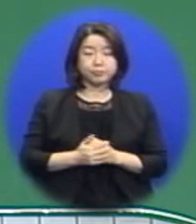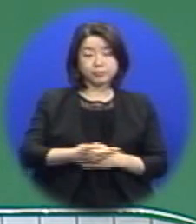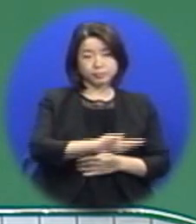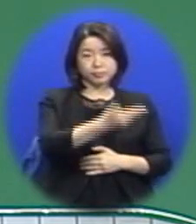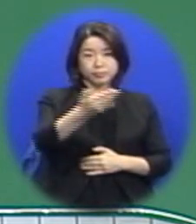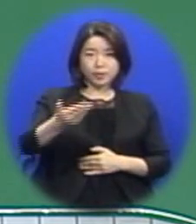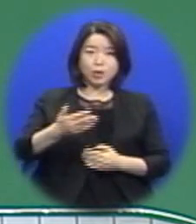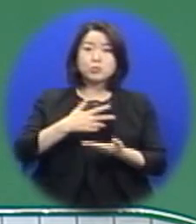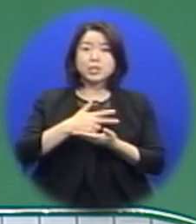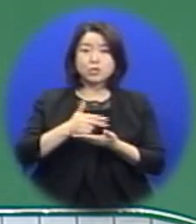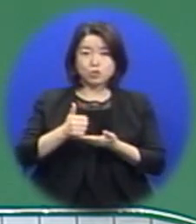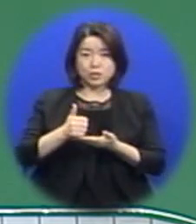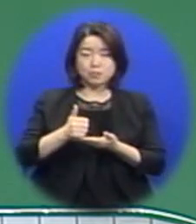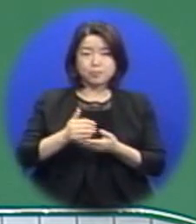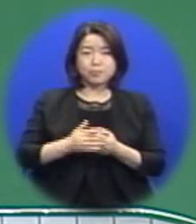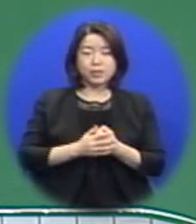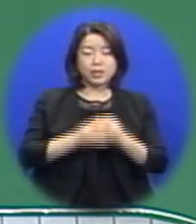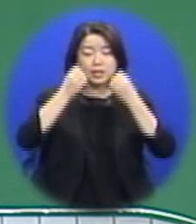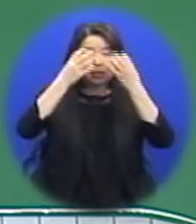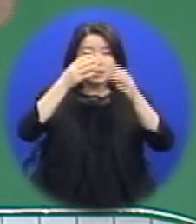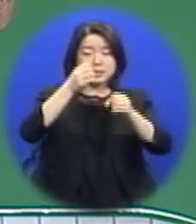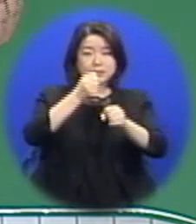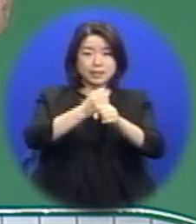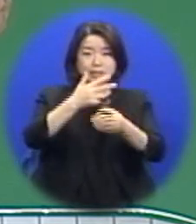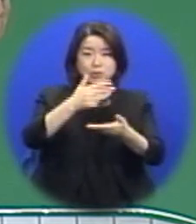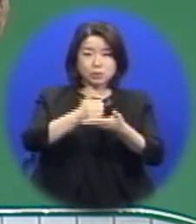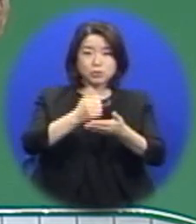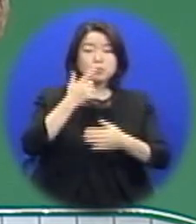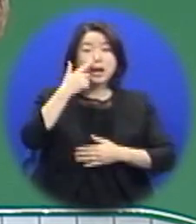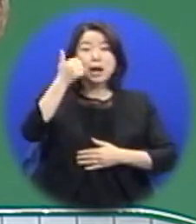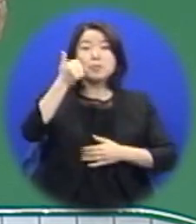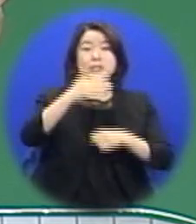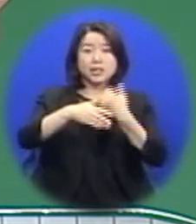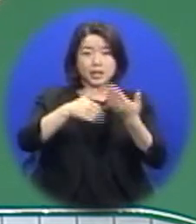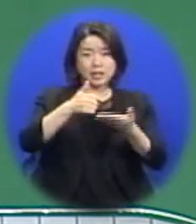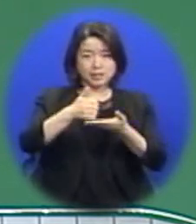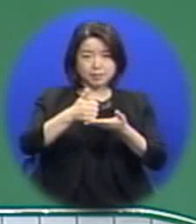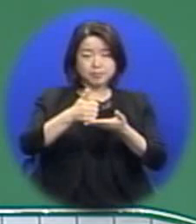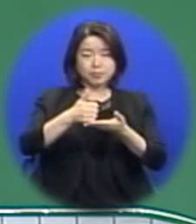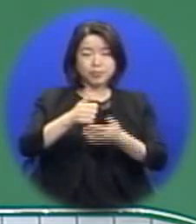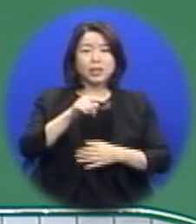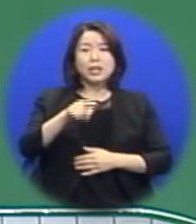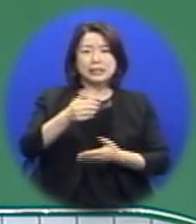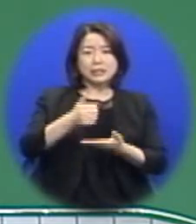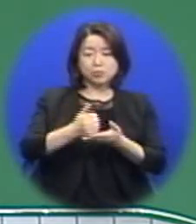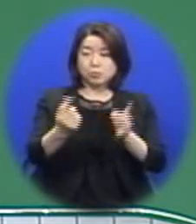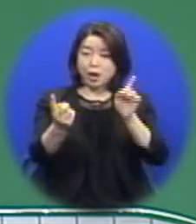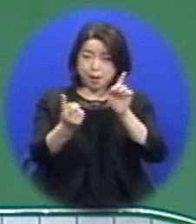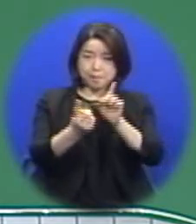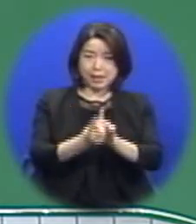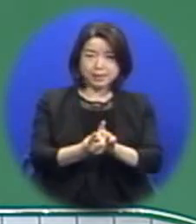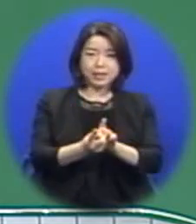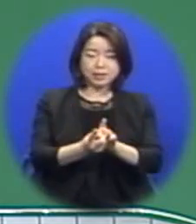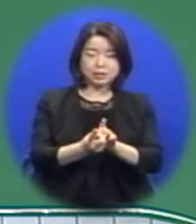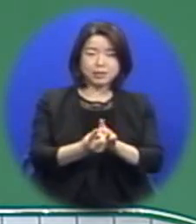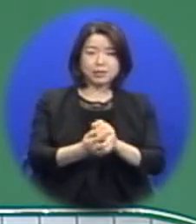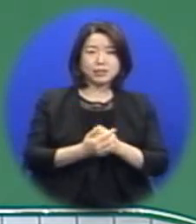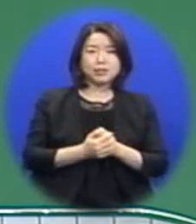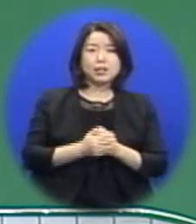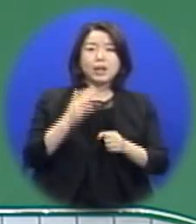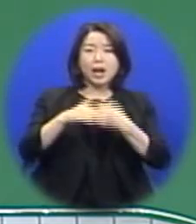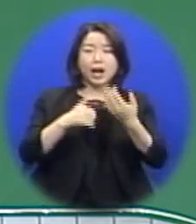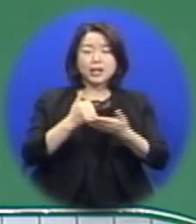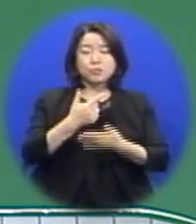여러분의 주님, 창조주 아버지 하나님, 그분과의 만남이